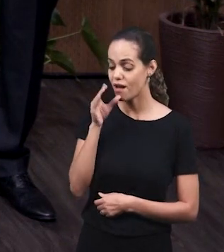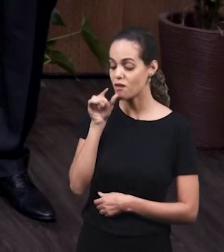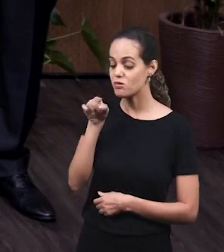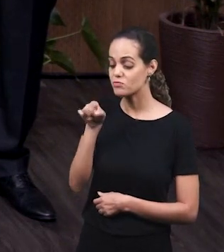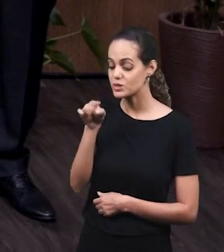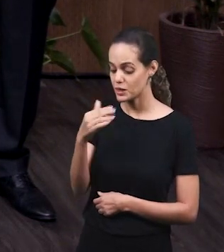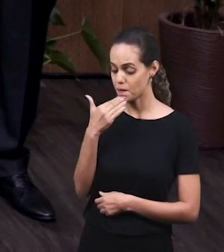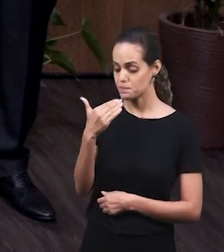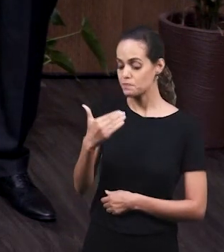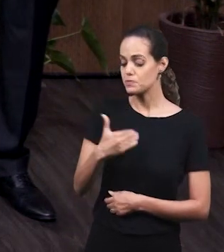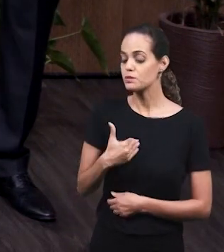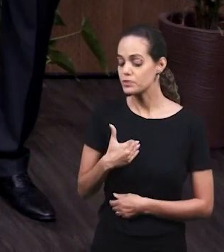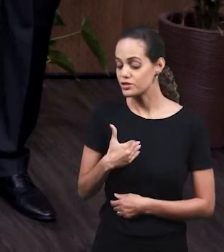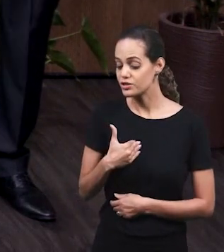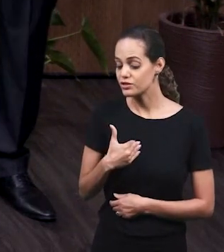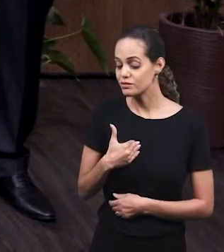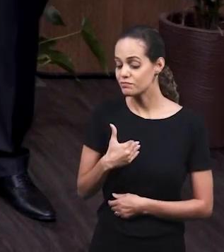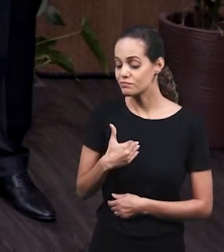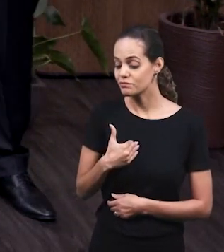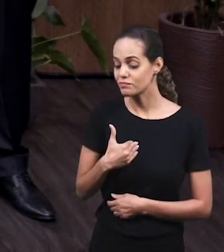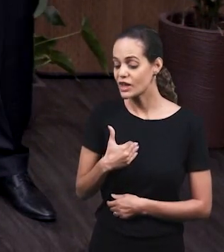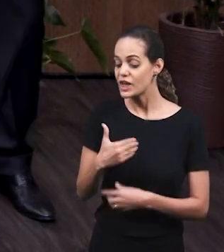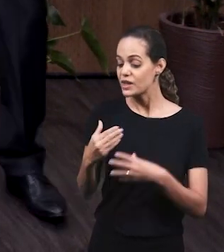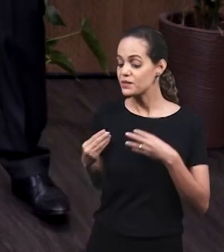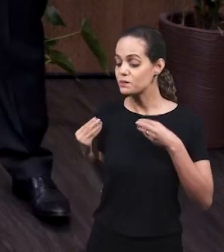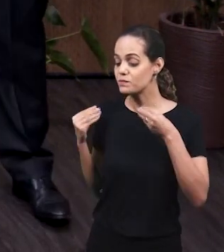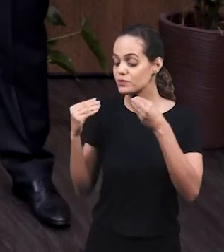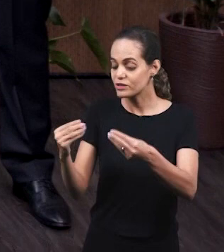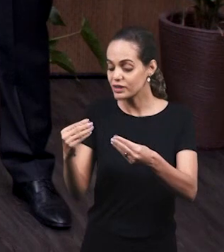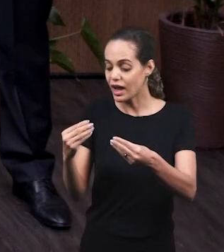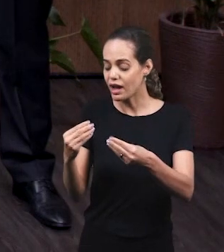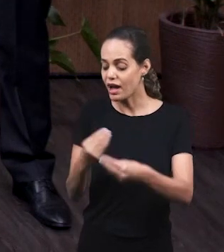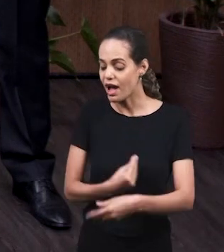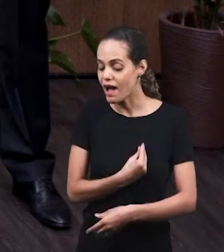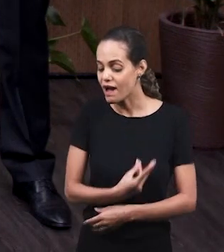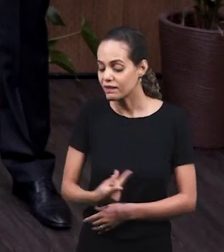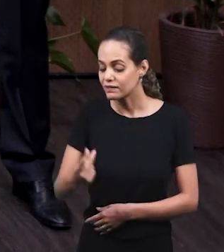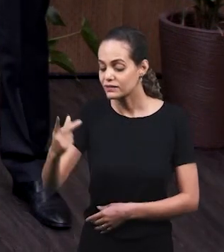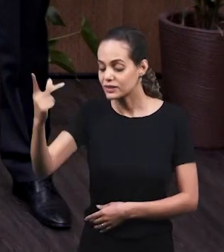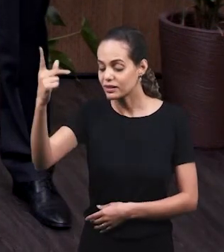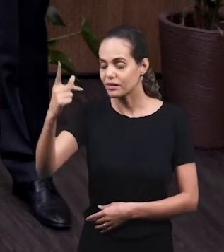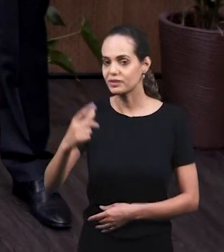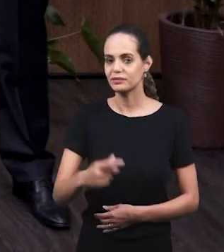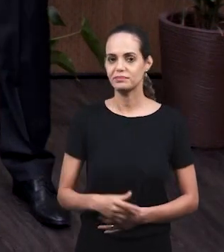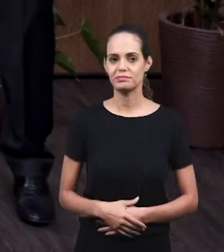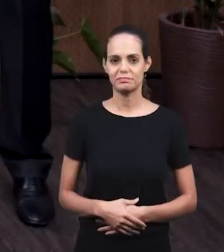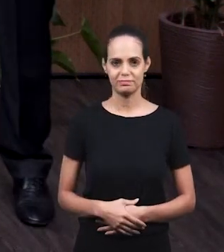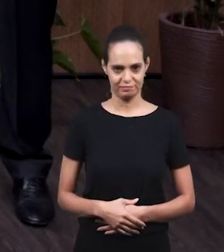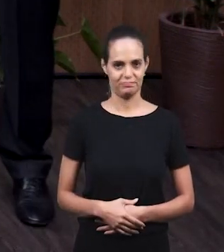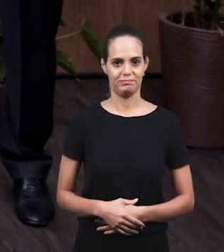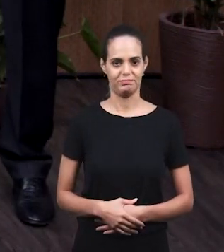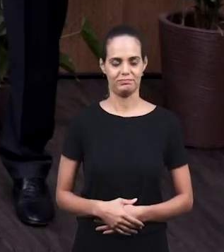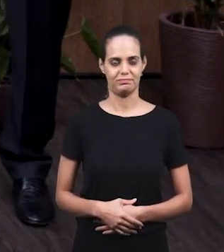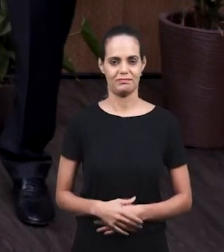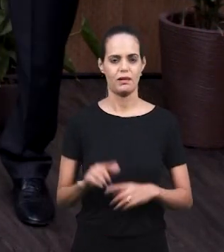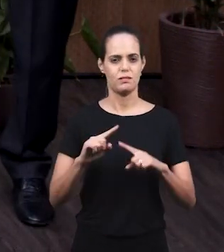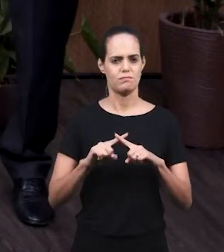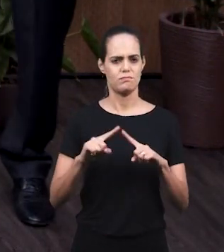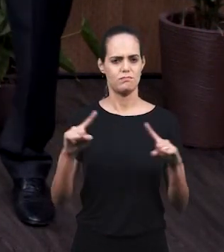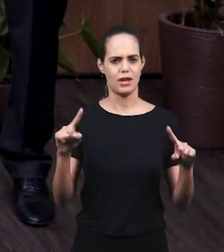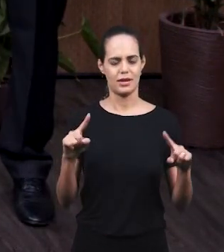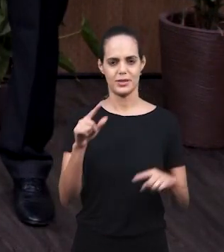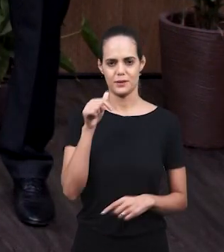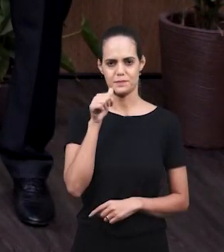tu lui demanderais, il te donnerait de l'eau vivante. Gloire à Jésus. Mais la